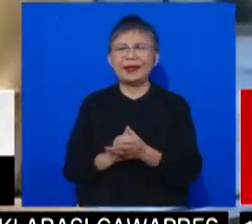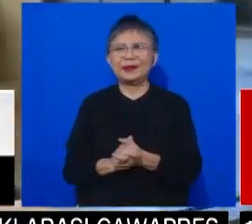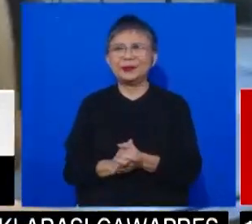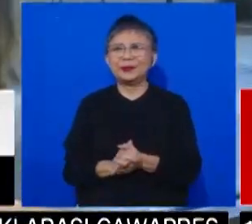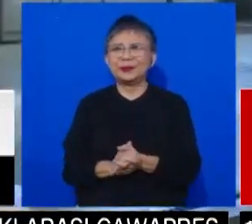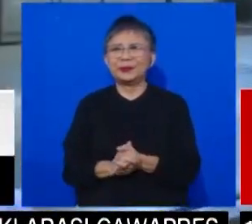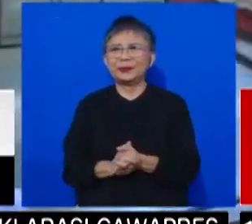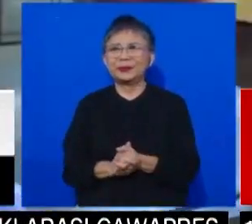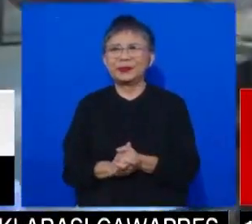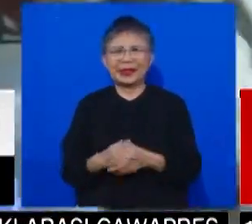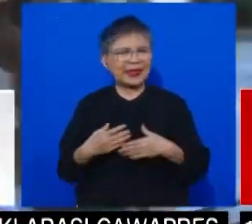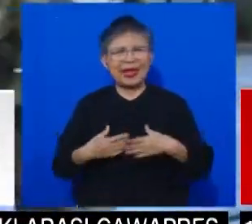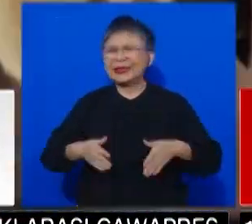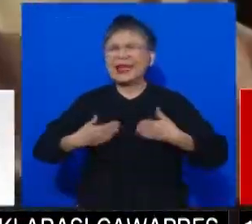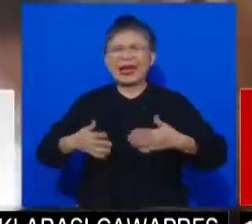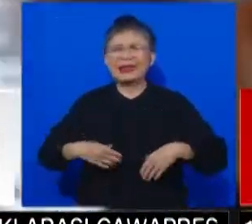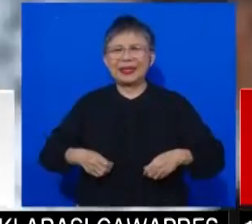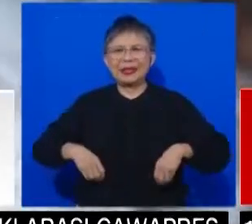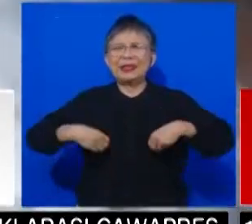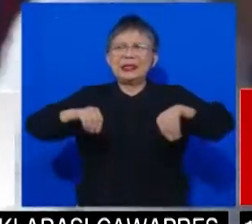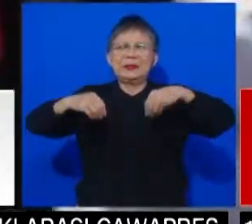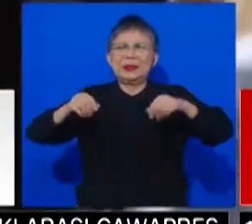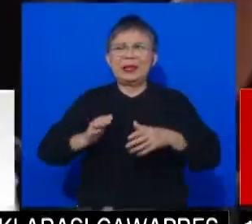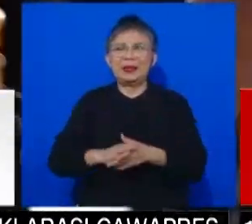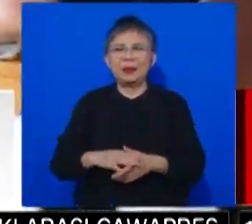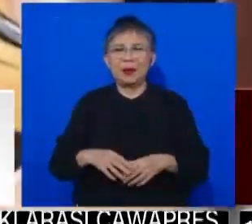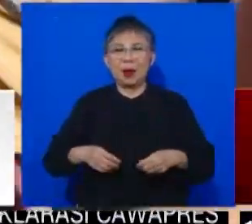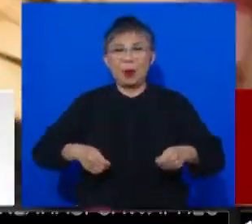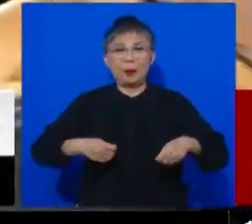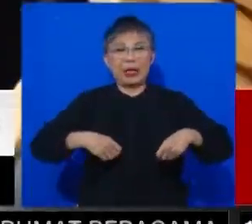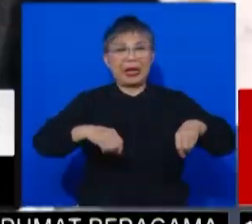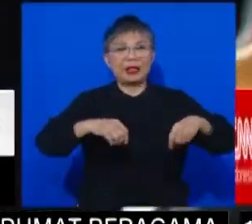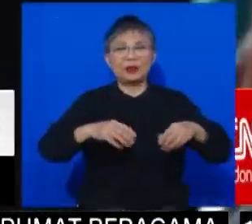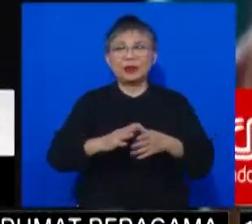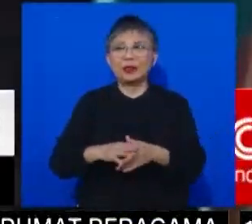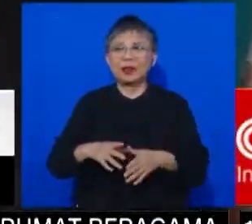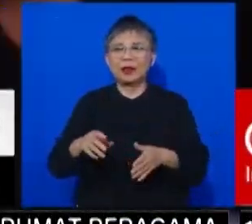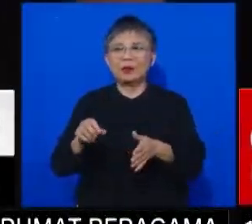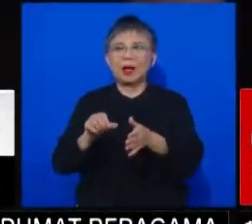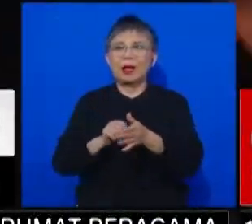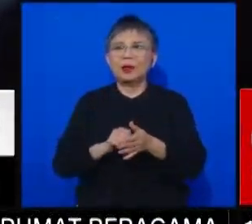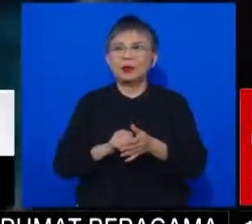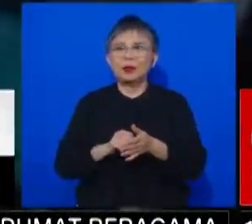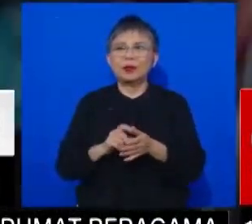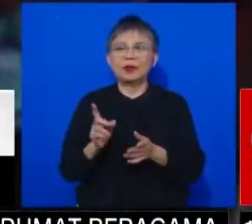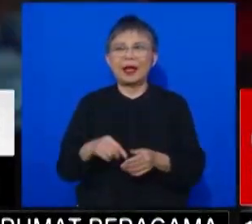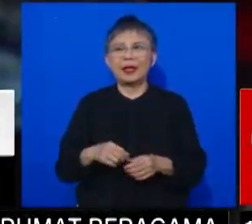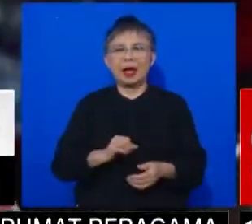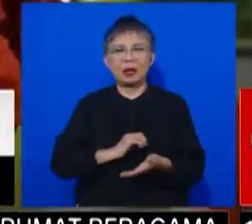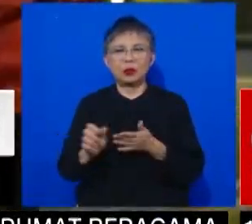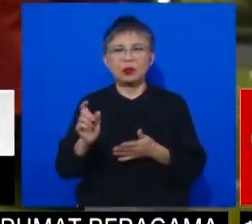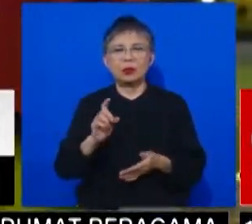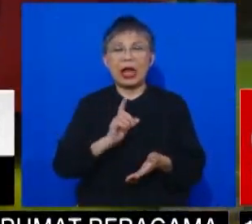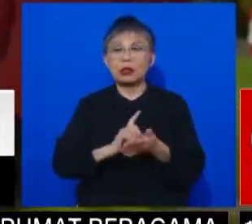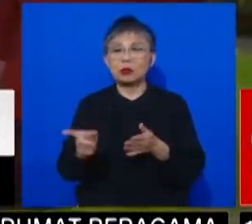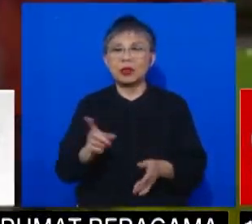terima kasih. Suruh semangat jualannya. Para pedagang pun merasa senang dan terbantu dengan bantuan yang diberikan.